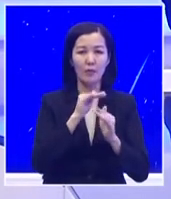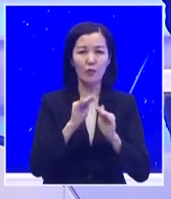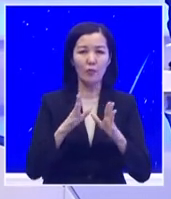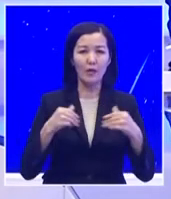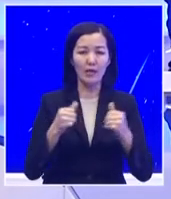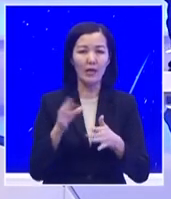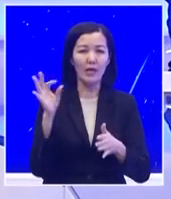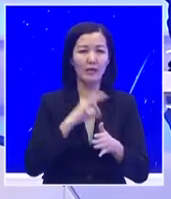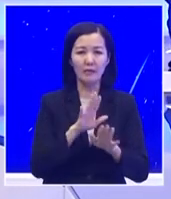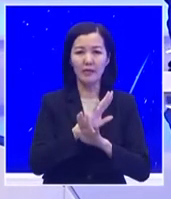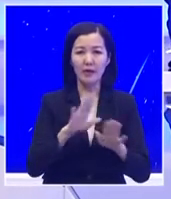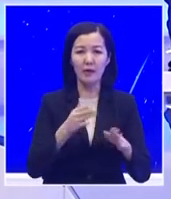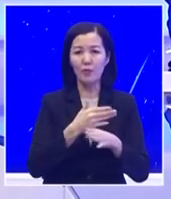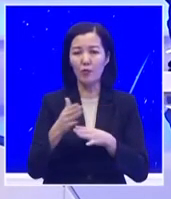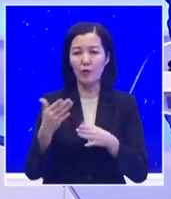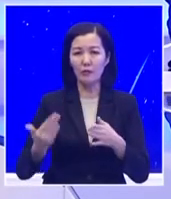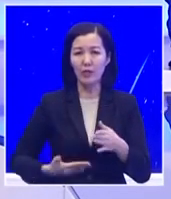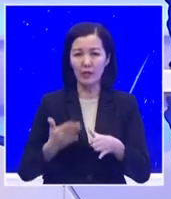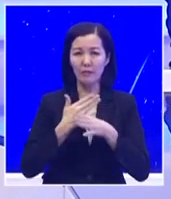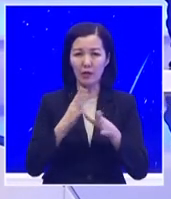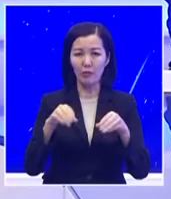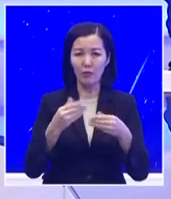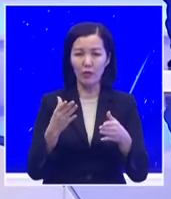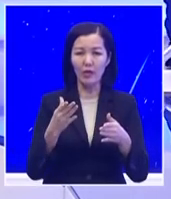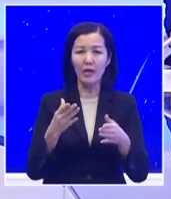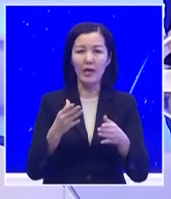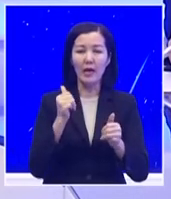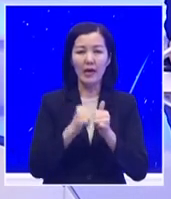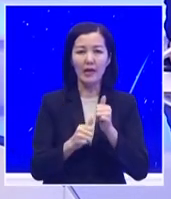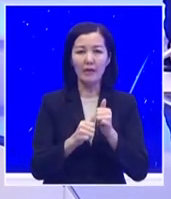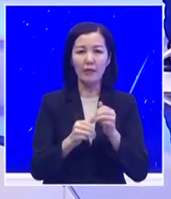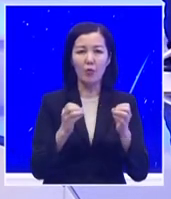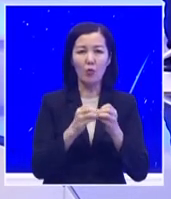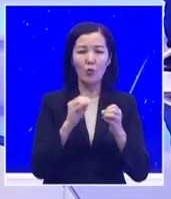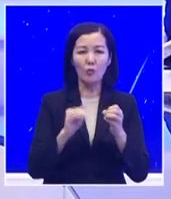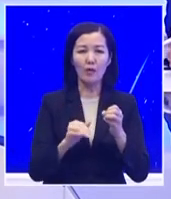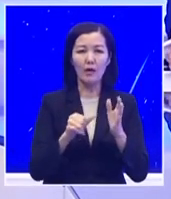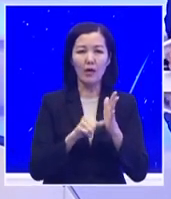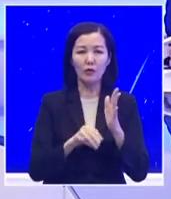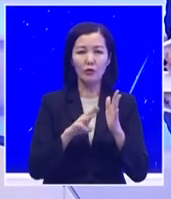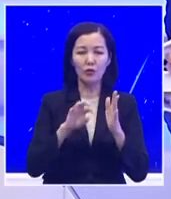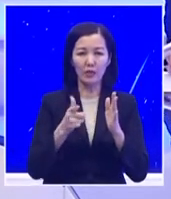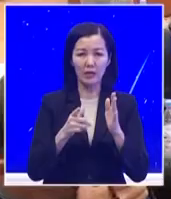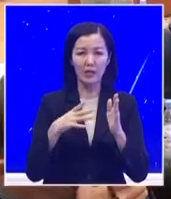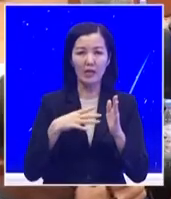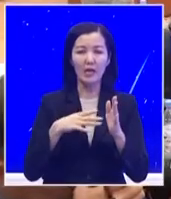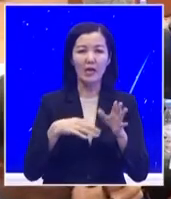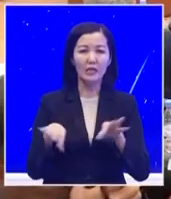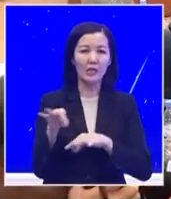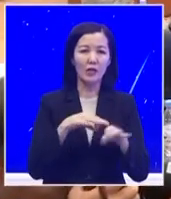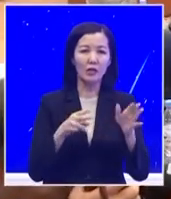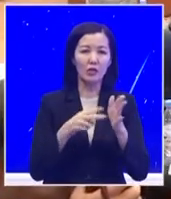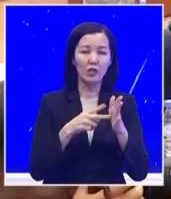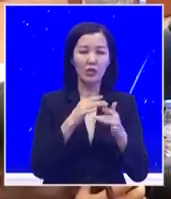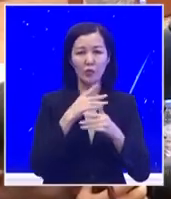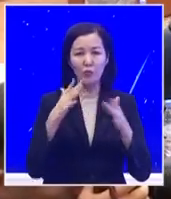табысына қарамастан бөлек жәрдемақы енгізілген болатын. Одан әр балаға 10600 теңге қарастырылған. Заң жобасында 7 және